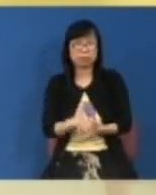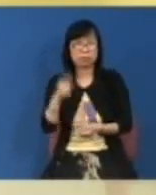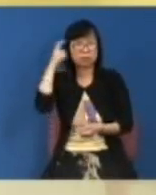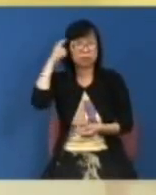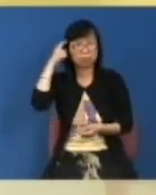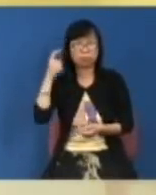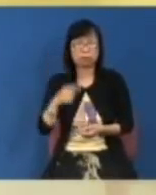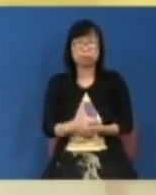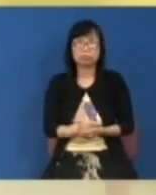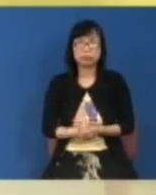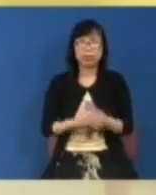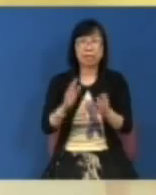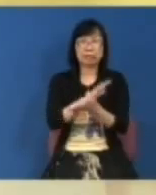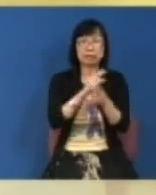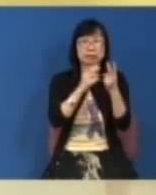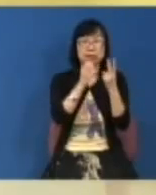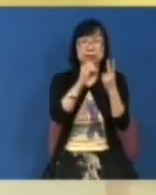呢個